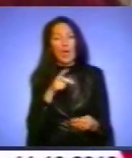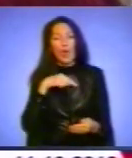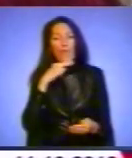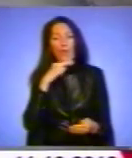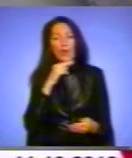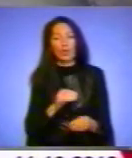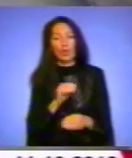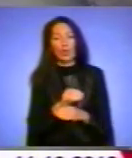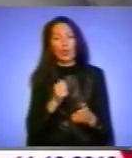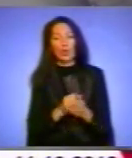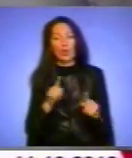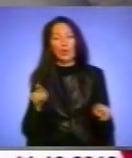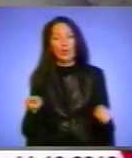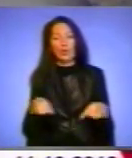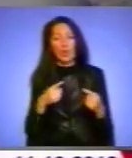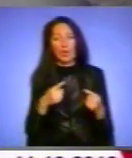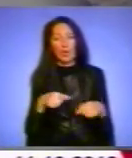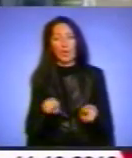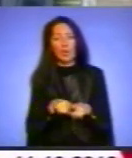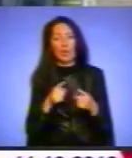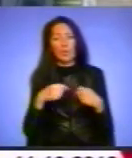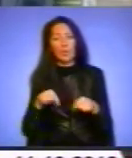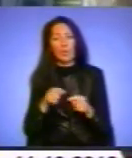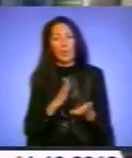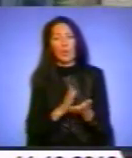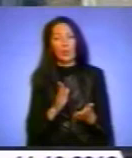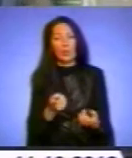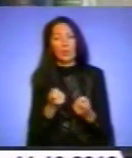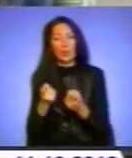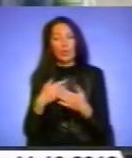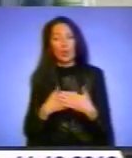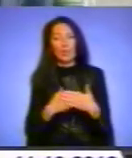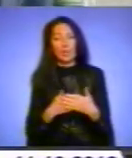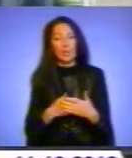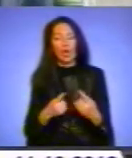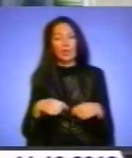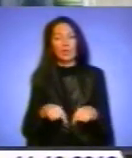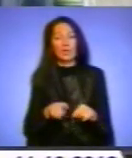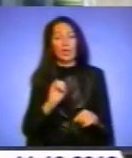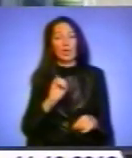до створення паліативної системи мають бути залучені громадські організації і церква.